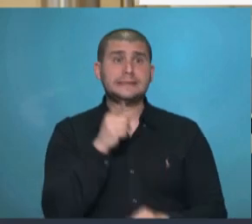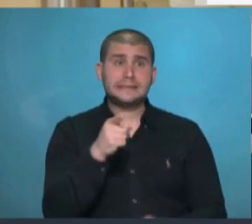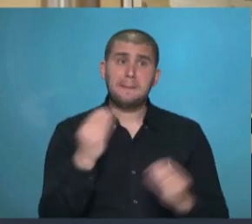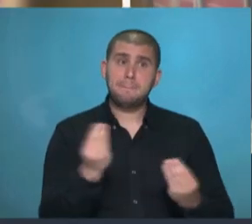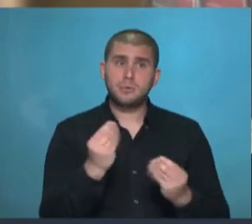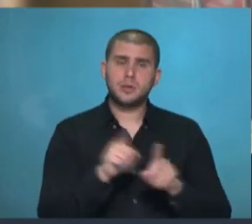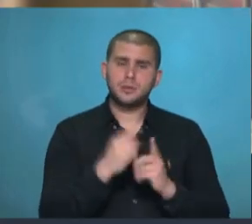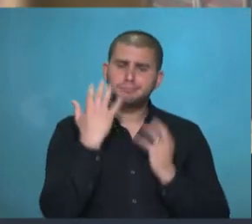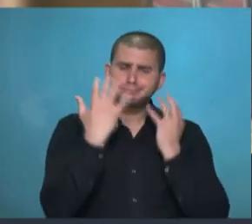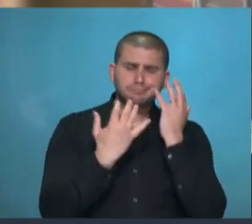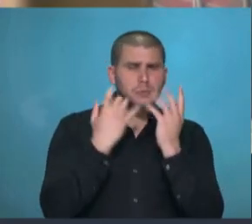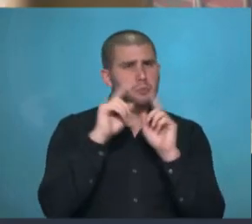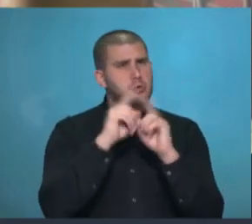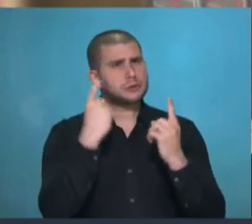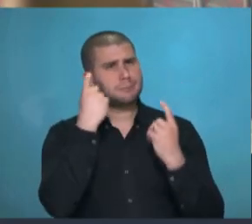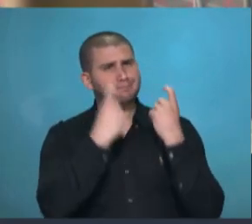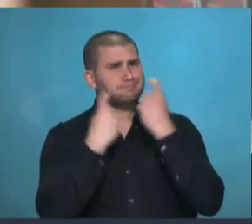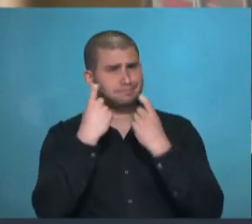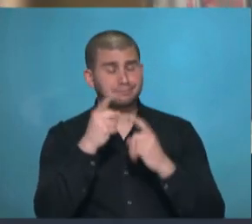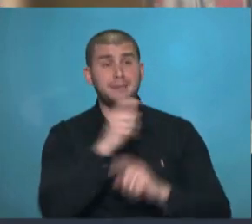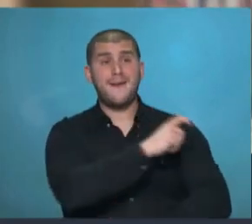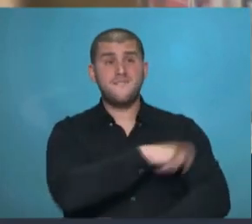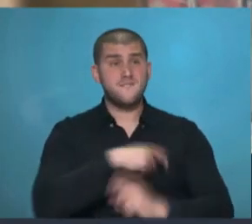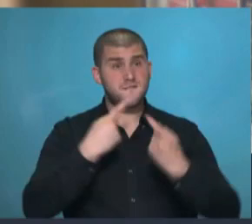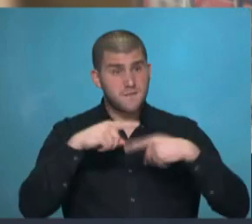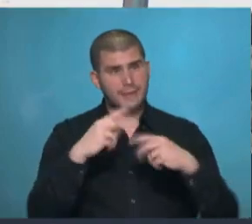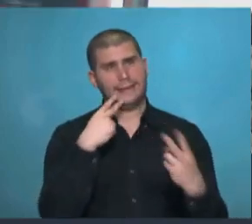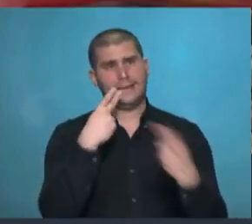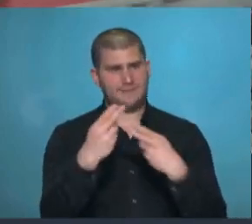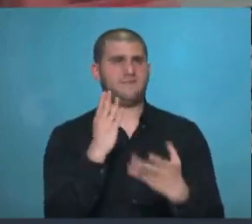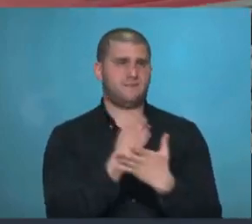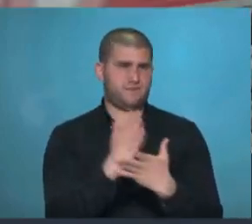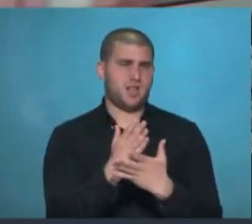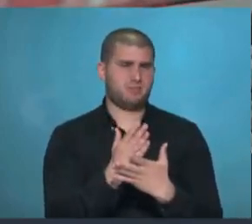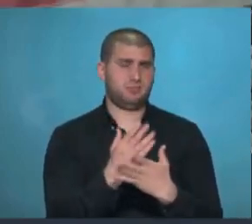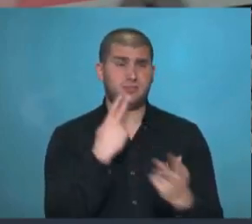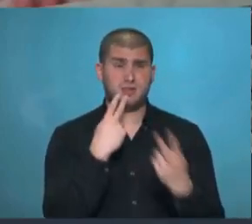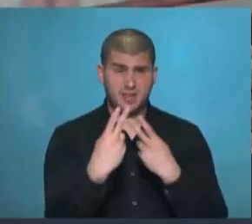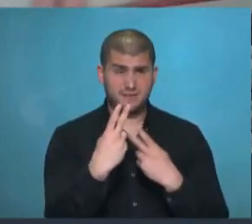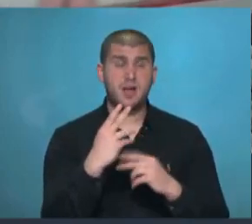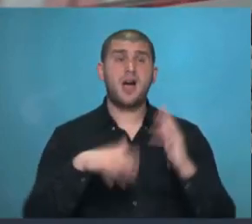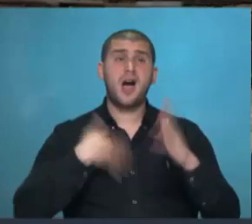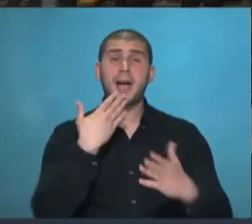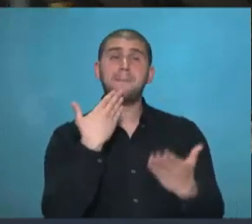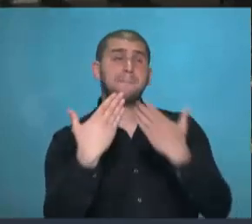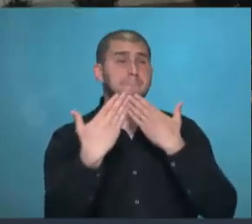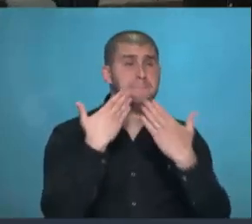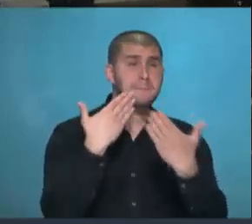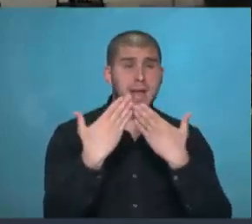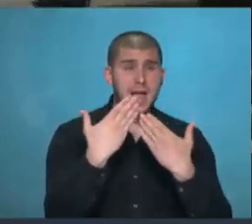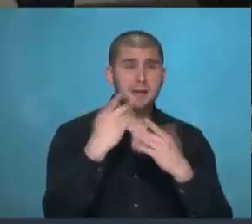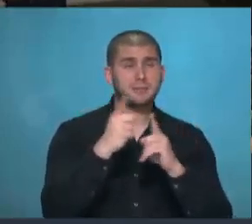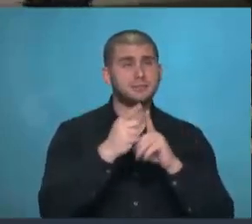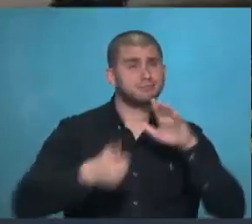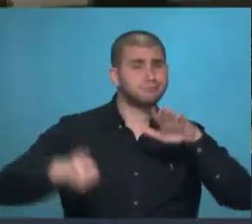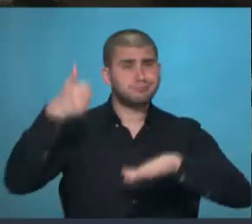שמעלה הרבה תמיהות. הוועד הגיב כמו שהגיב, אוקיי? ולאחר מגעים בין